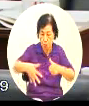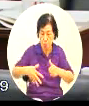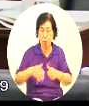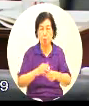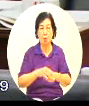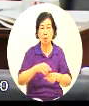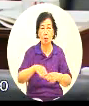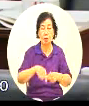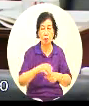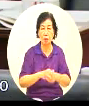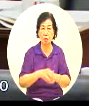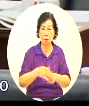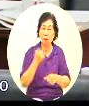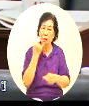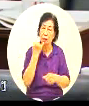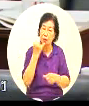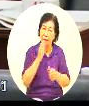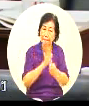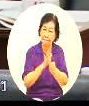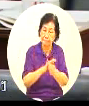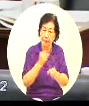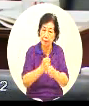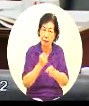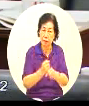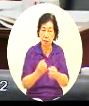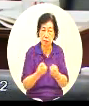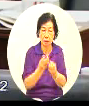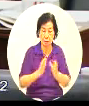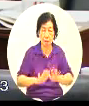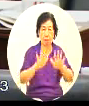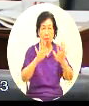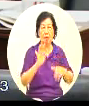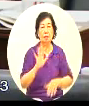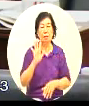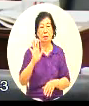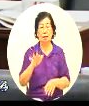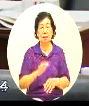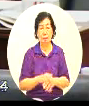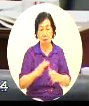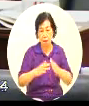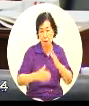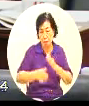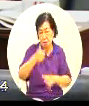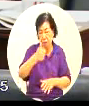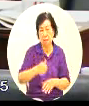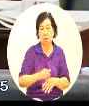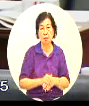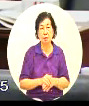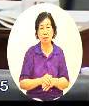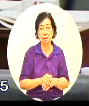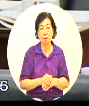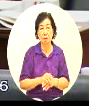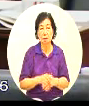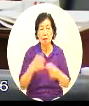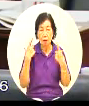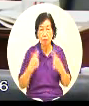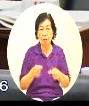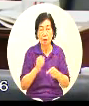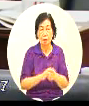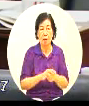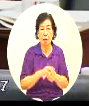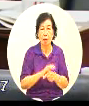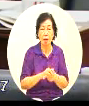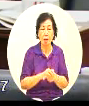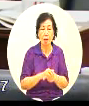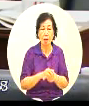件，哦，啊来做一个真好的开发安尼。市里个面安尼尔，这本来我也建议啊，以前来讲出来讲，